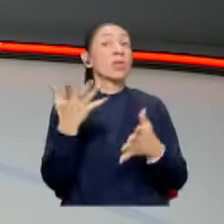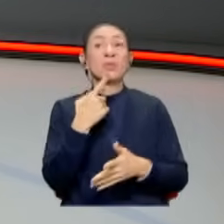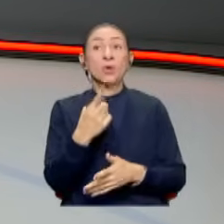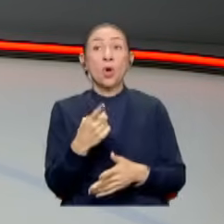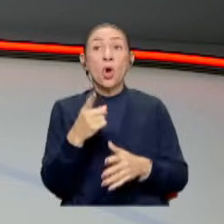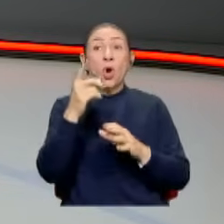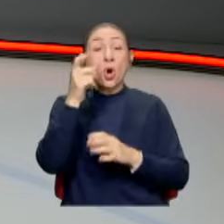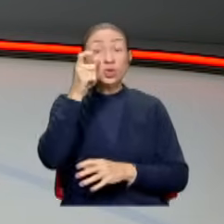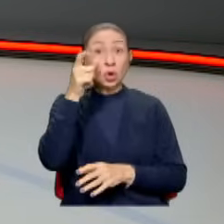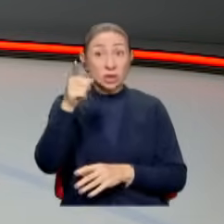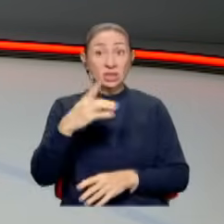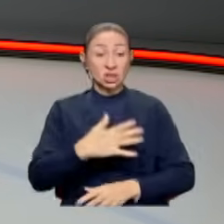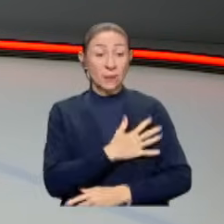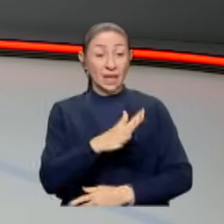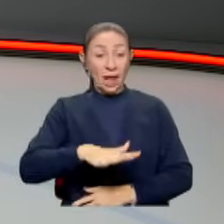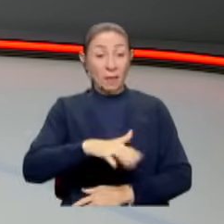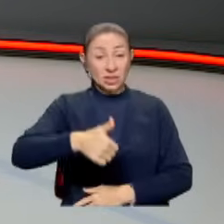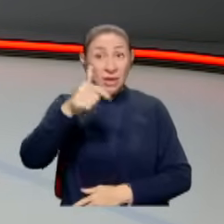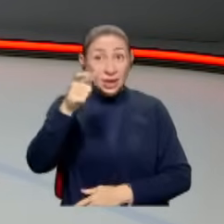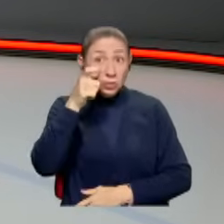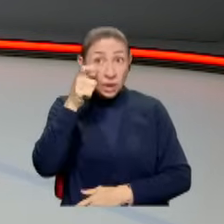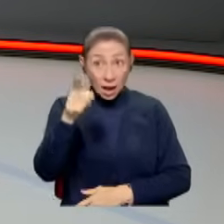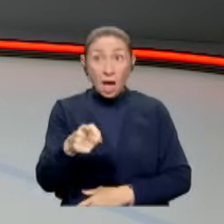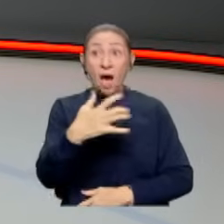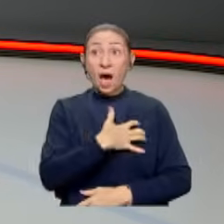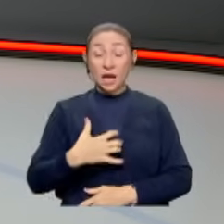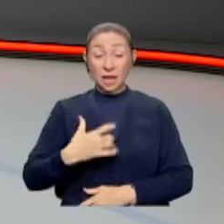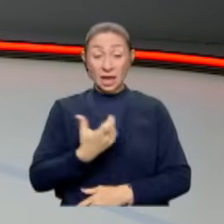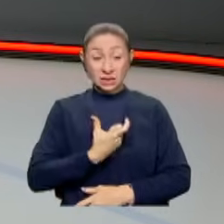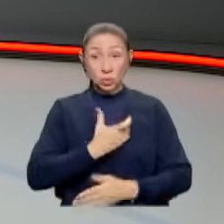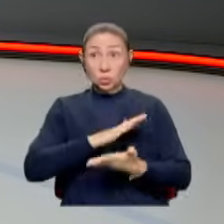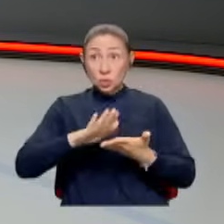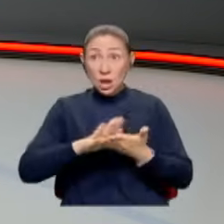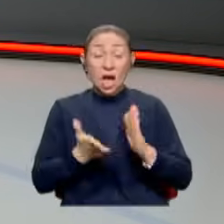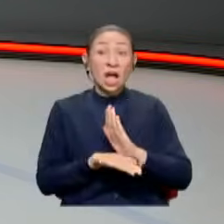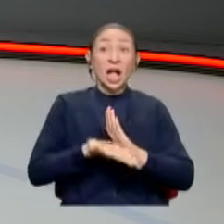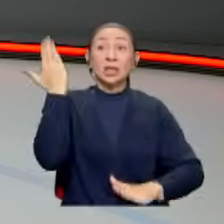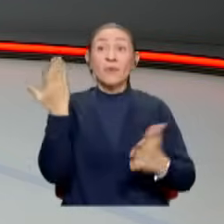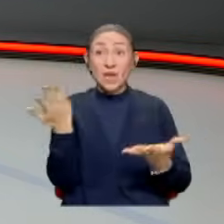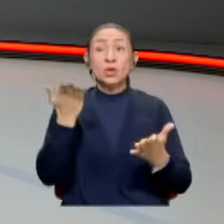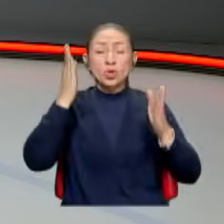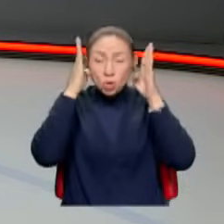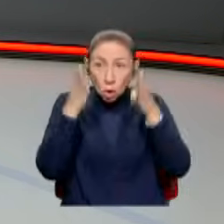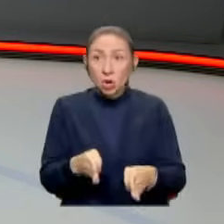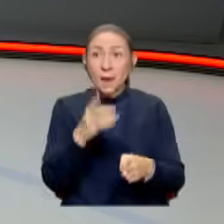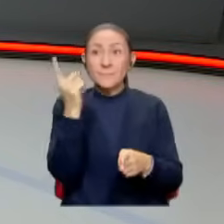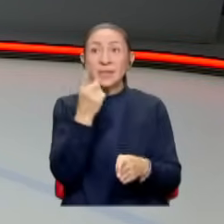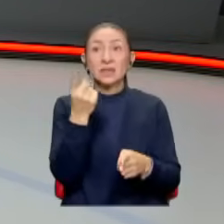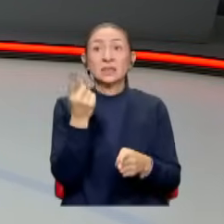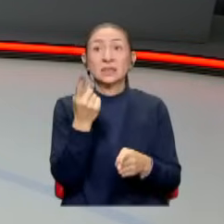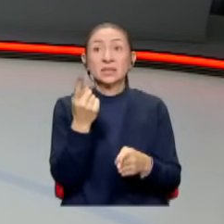Özgür Özel Cumhuriyet Halk Partisi genel başkanı anayasal düzeni ortadan kaldırma ve doğrudan